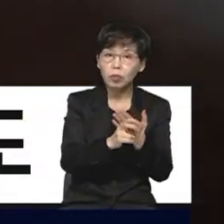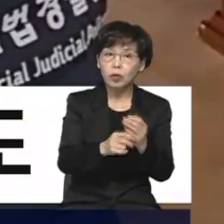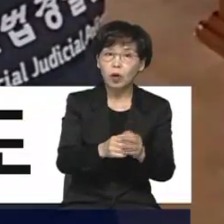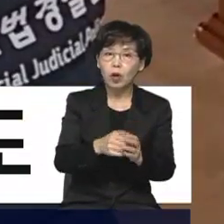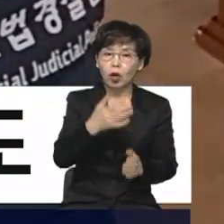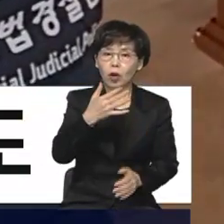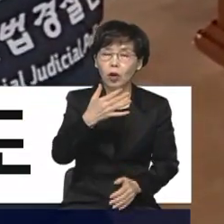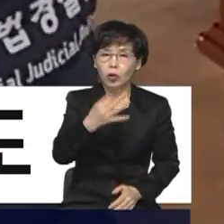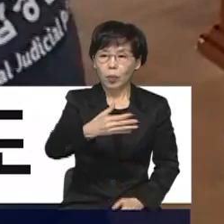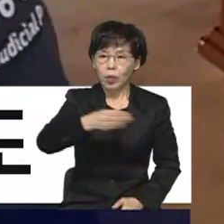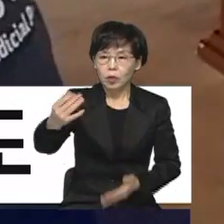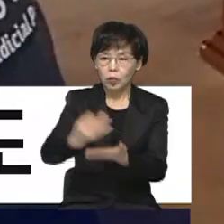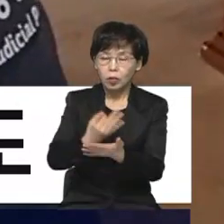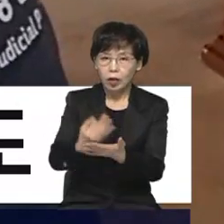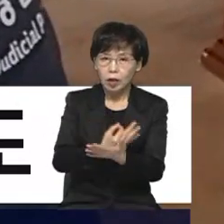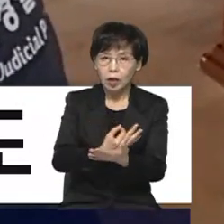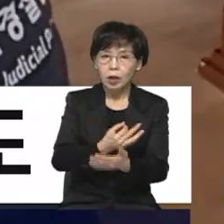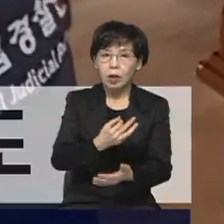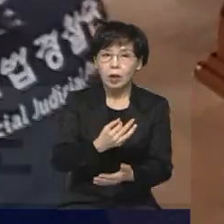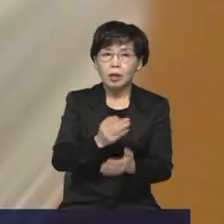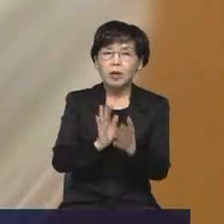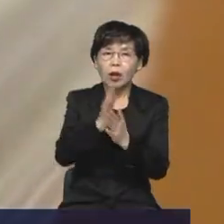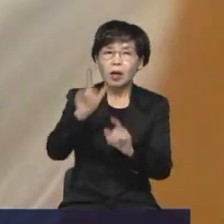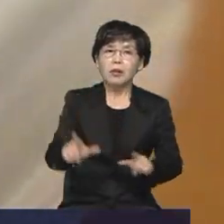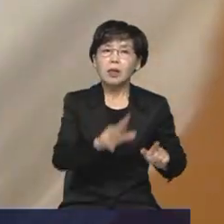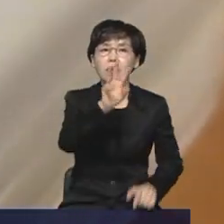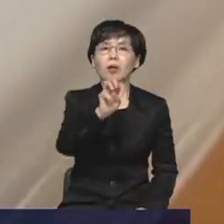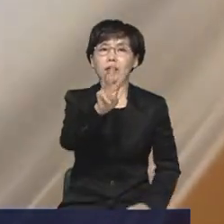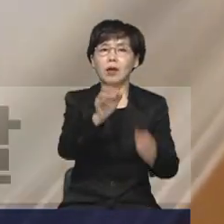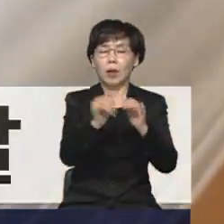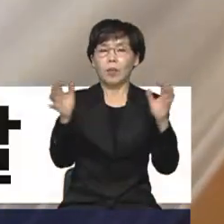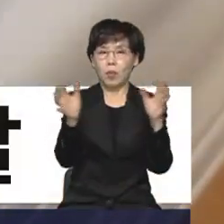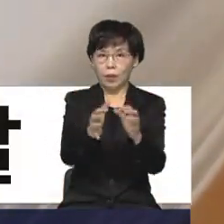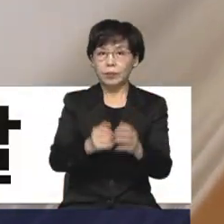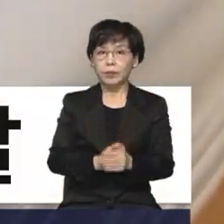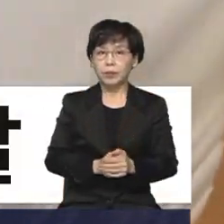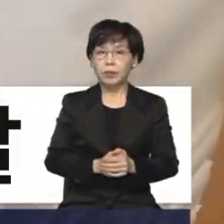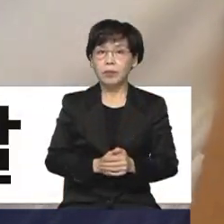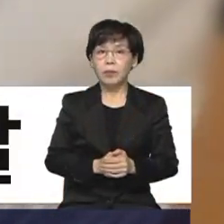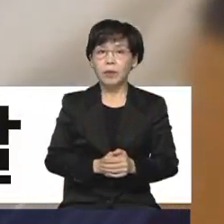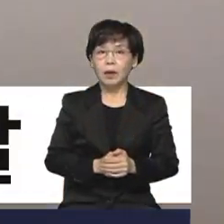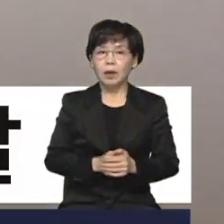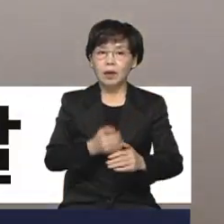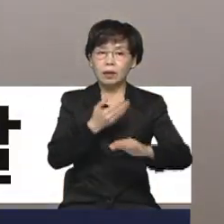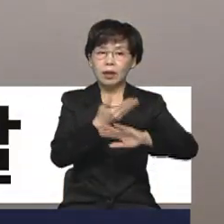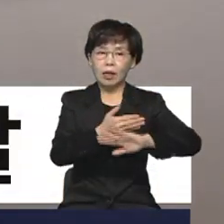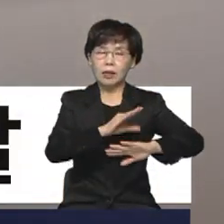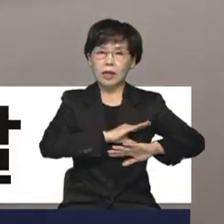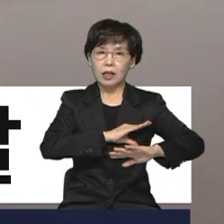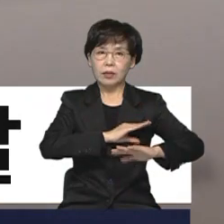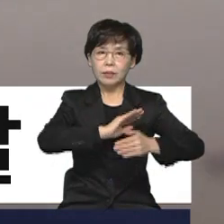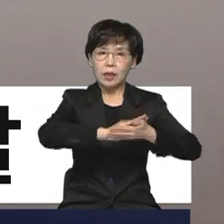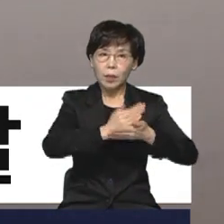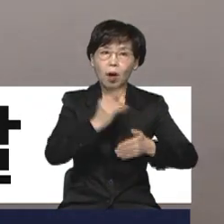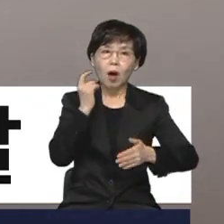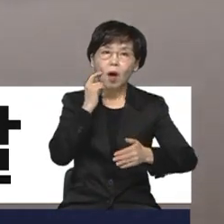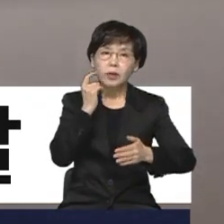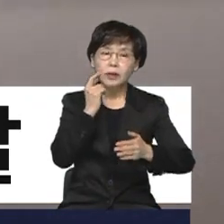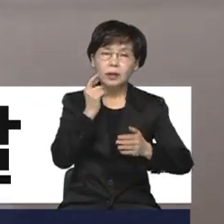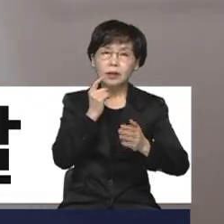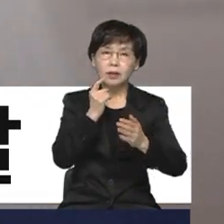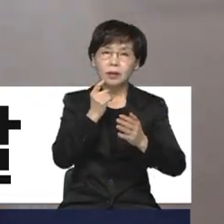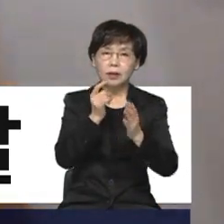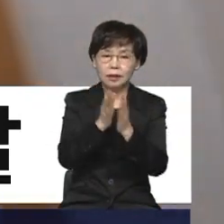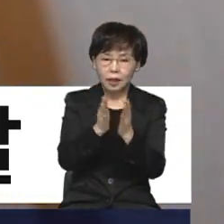소득으로 사치 생활을 즐긴 33명 등이 포함됐습니다. 국세청은 차명계좌와 거짓장부 같은 고의적인